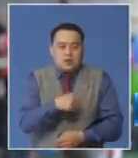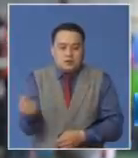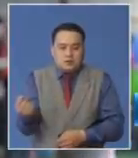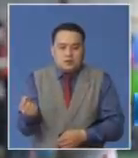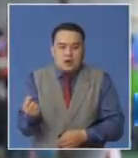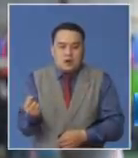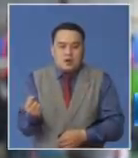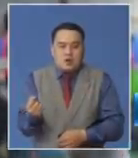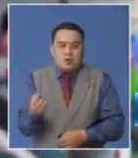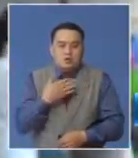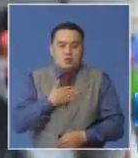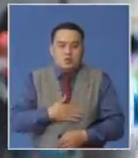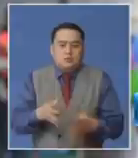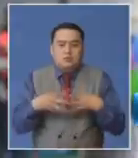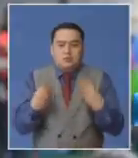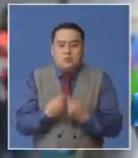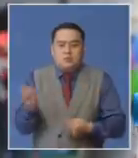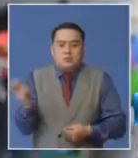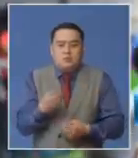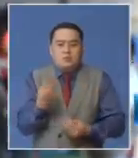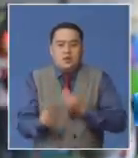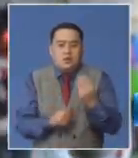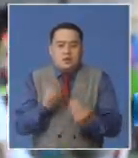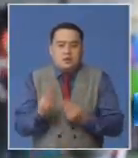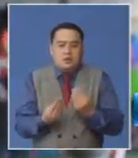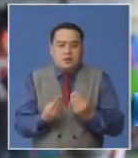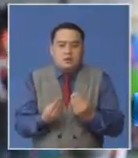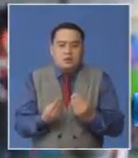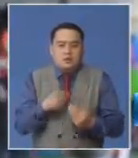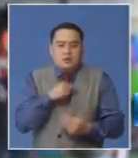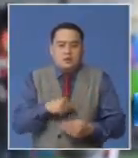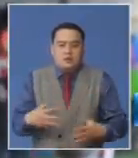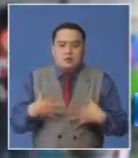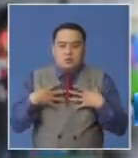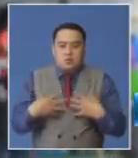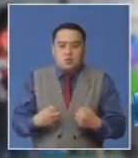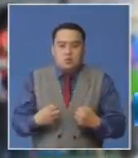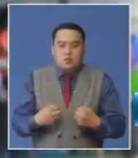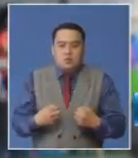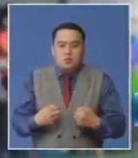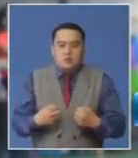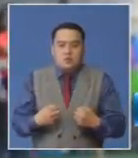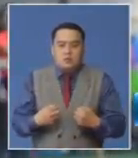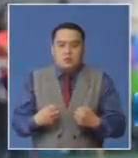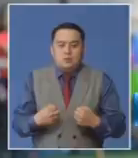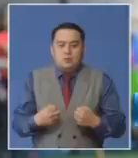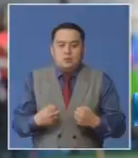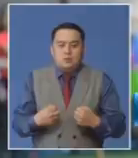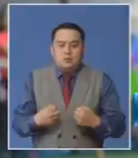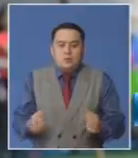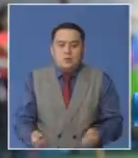удовольствием семейно пришли поиграть закалить дух как здоровье